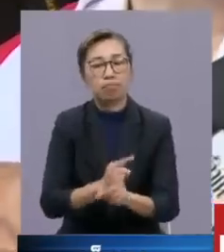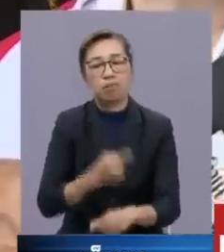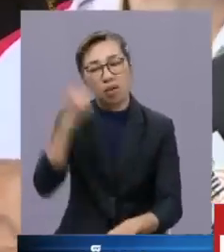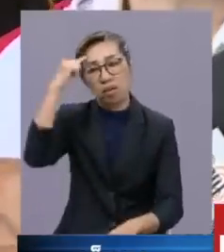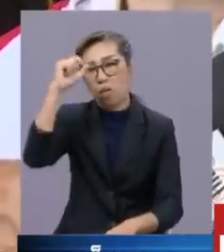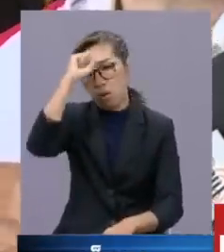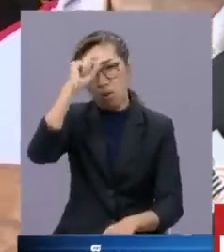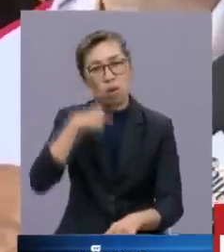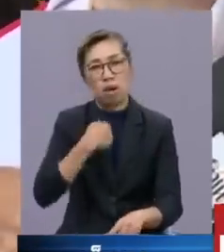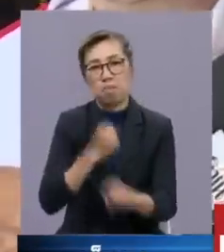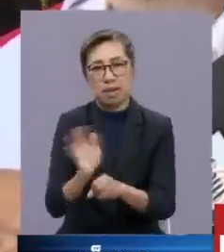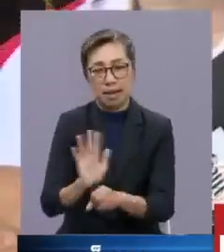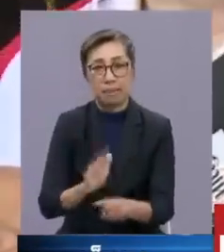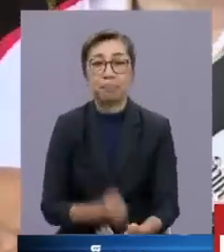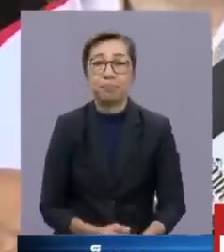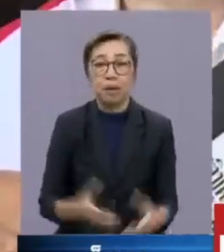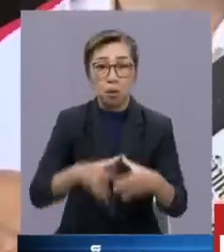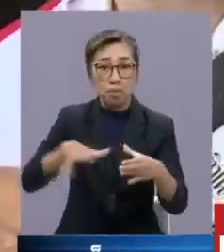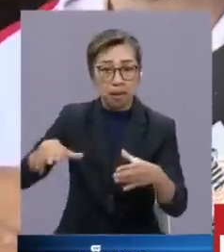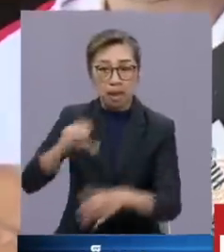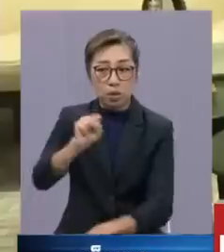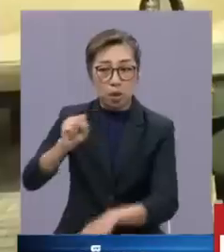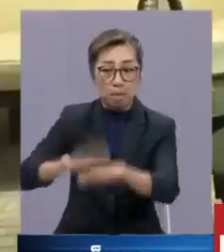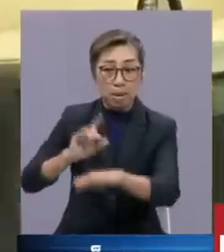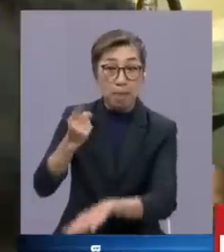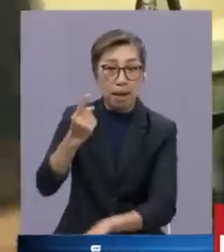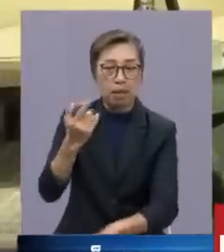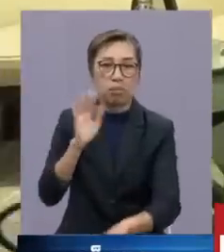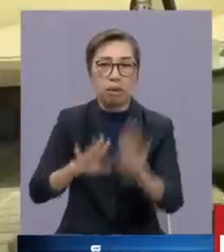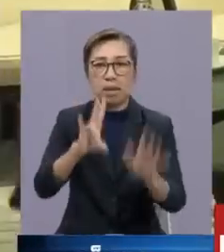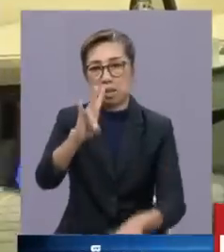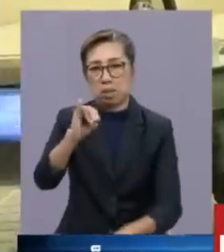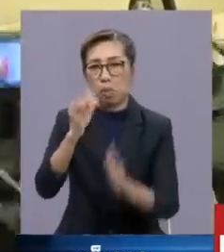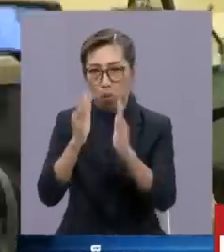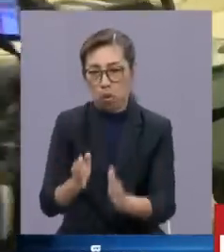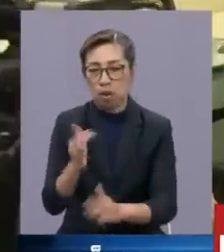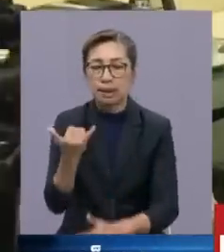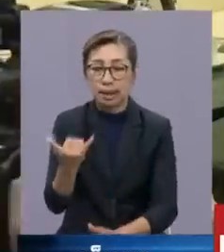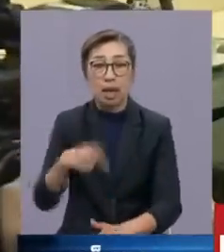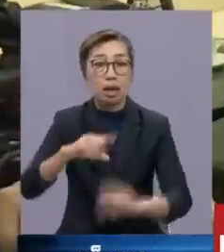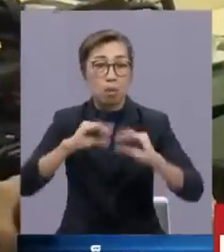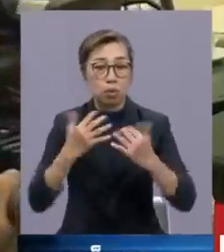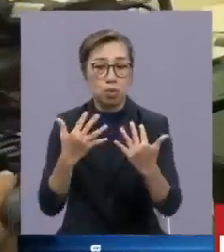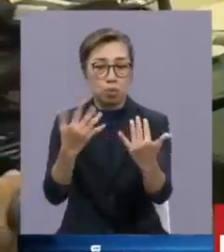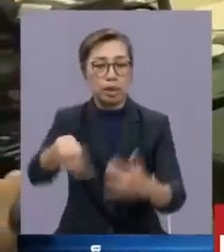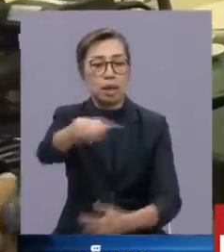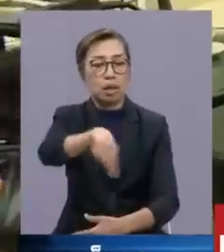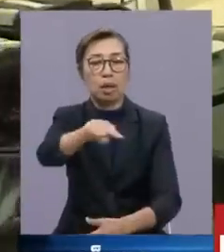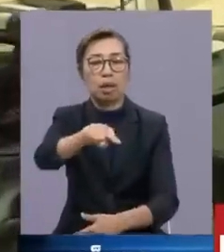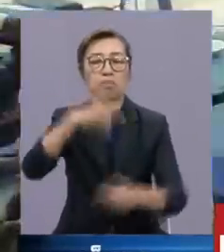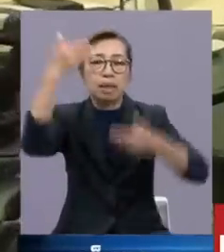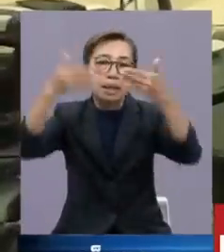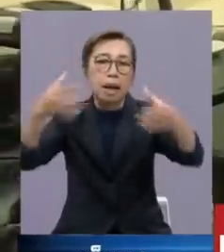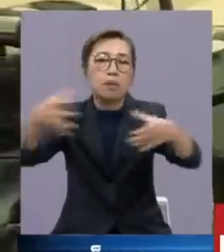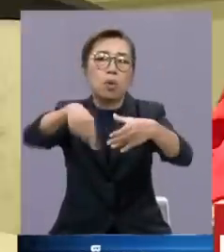สำหรับส.ส.ของพรรคเพื่อไทยที่เป็นส.ส.หน้าใหม่นะคะมีสัดส่วนถึง70คนค่ะการสัมมนาพรรคในวันนี้ส่วนใหญ่ก็จะเป็นกิจกรรม